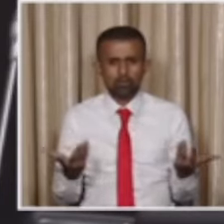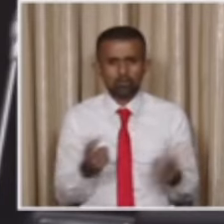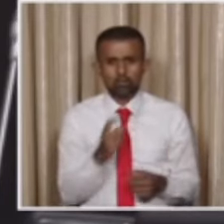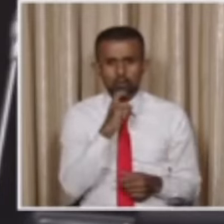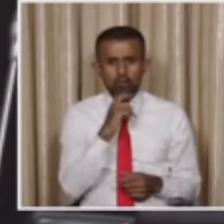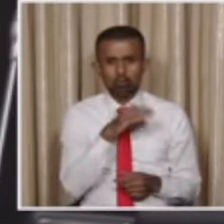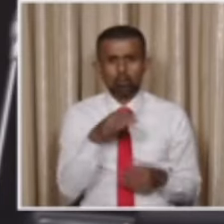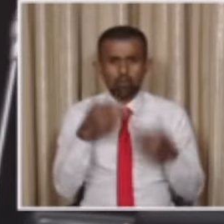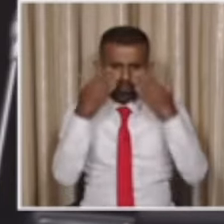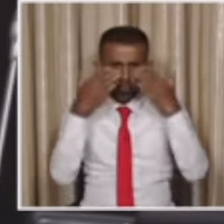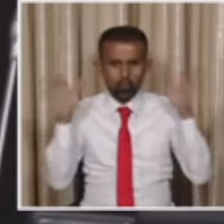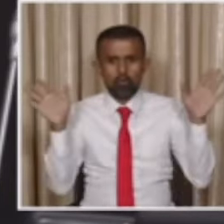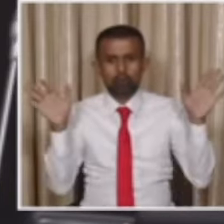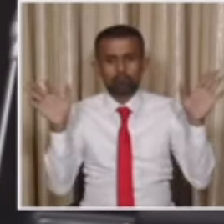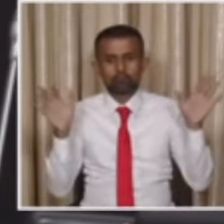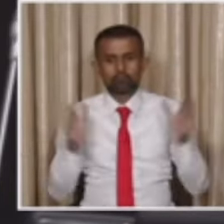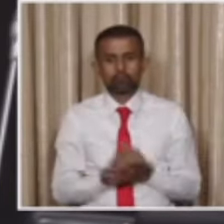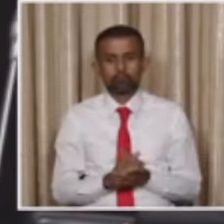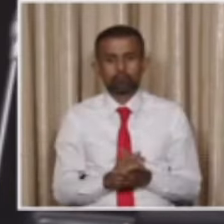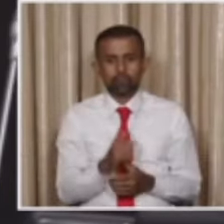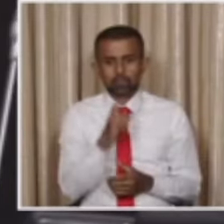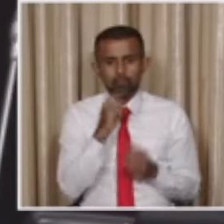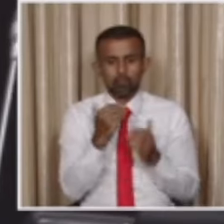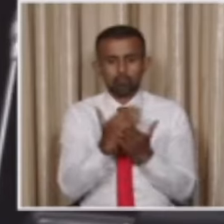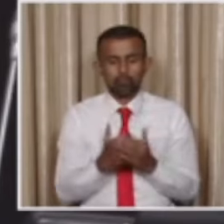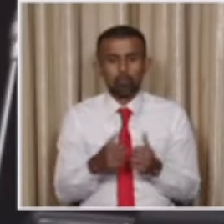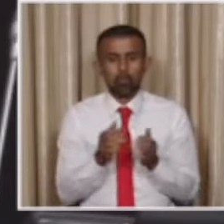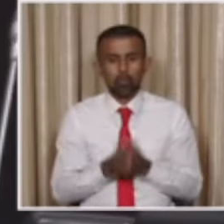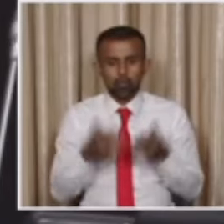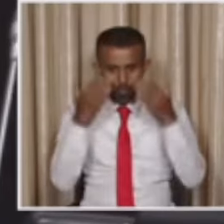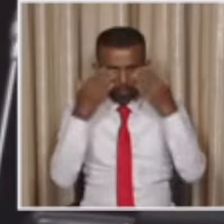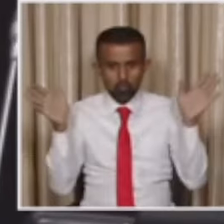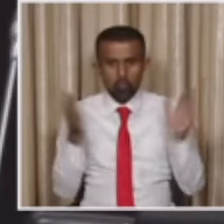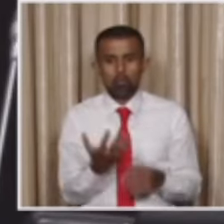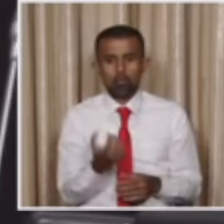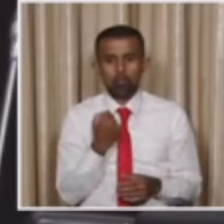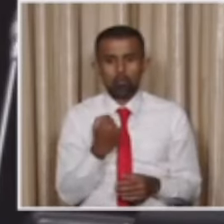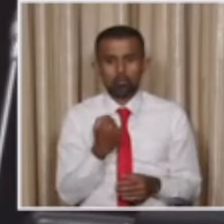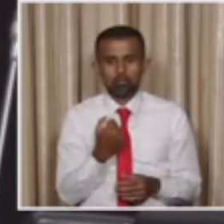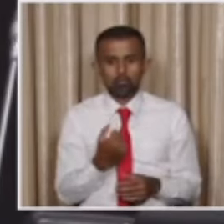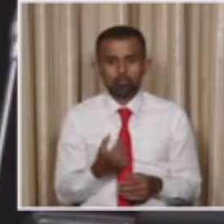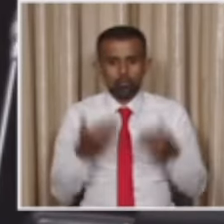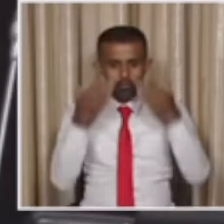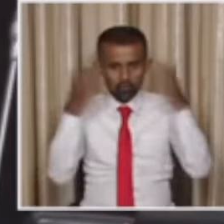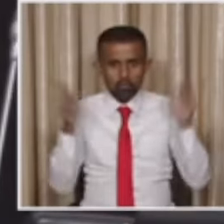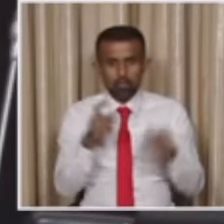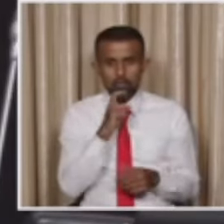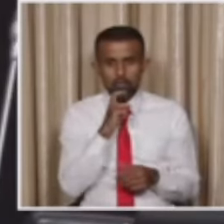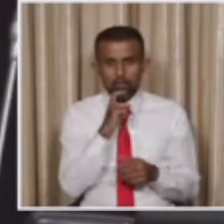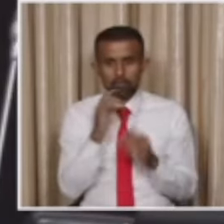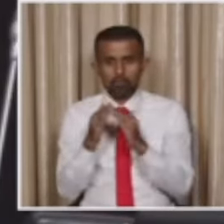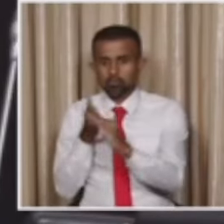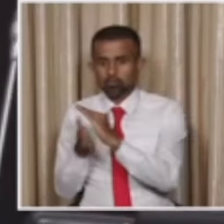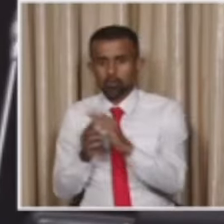කියන්නේ විවෘතයි. අධිකරණය වෙන සිළු දේවල් විවෘත වෙන්න ඕන. විවෘත අධිකරණය කරන්න ඕනද කියලා චේම්බර් එකේ ගිහිල්ලා